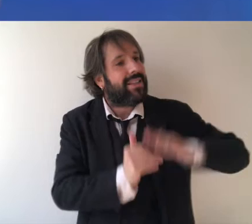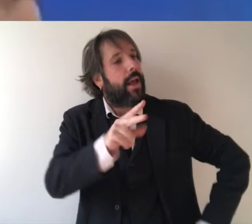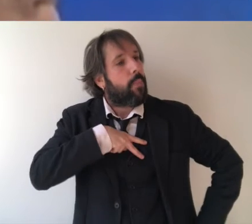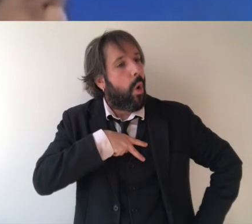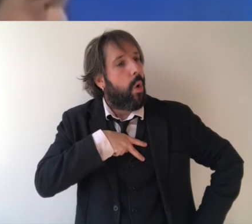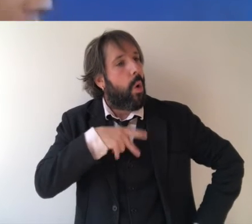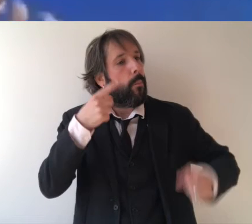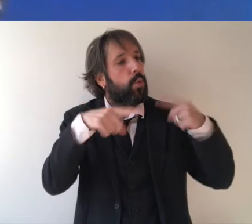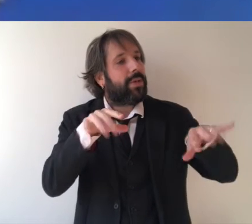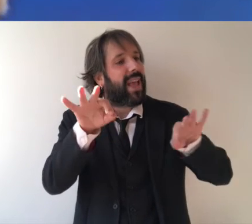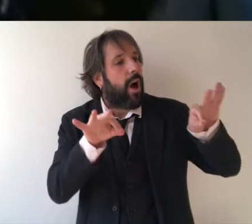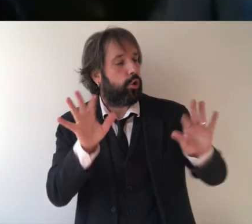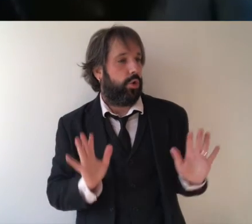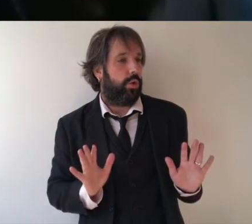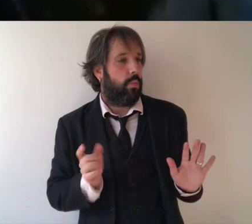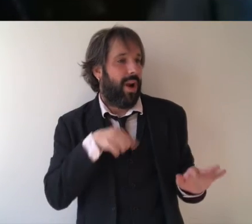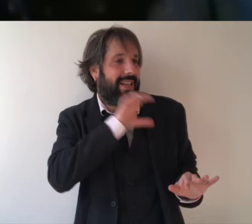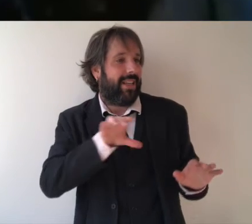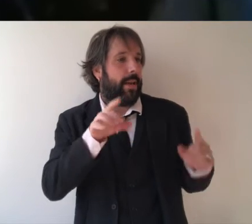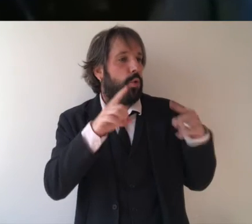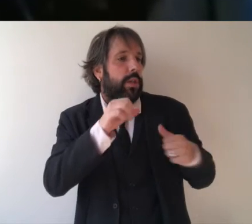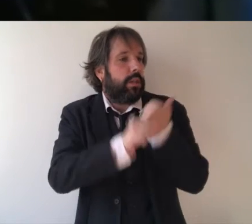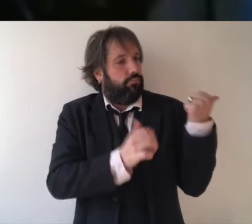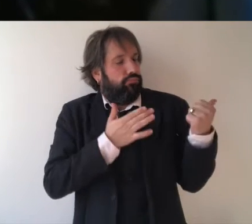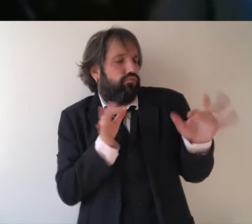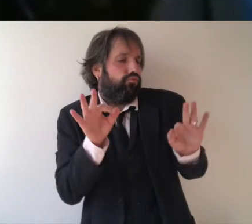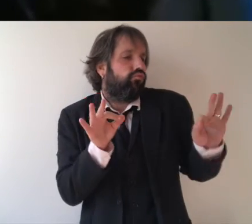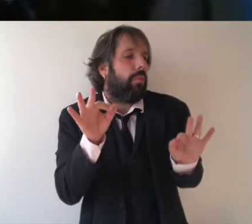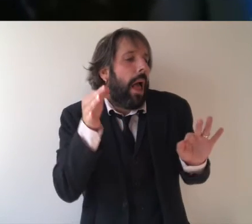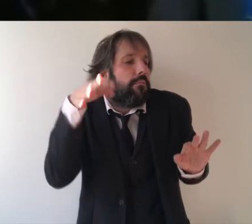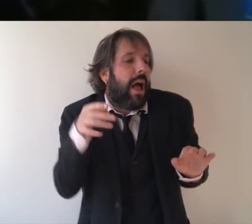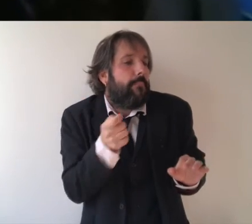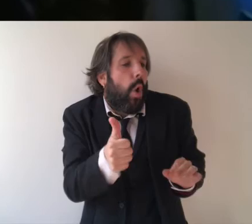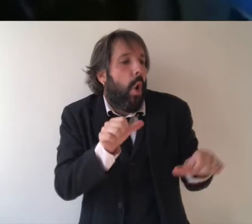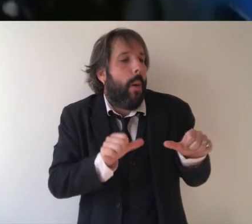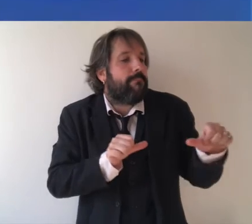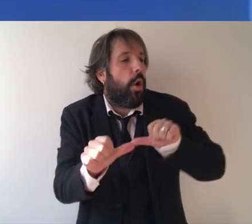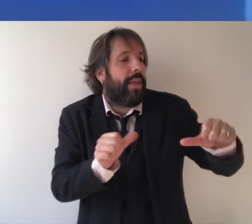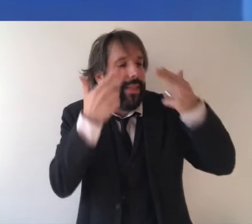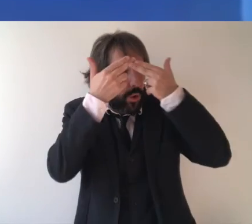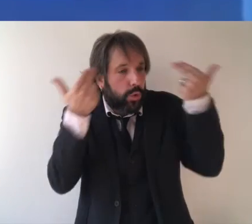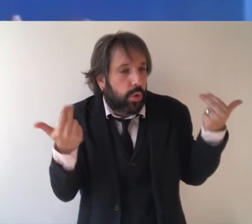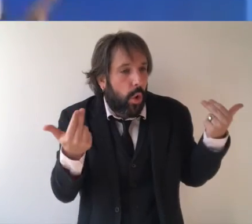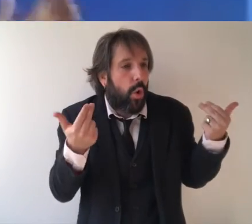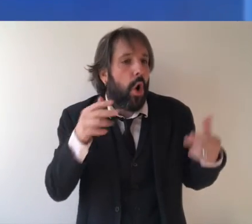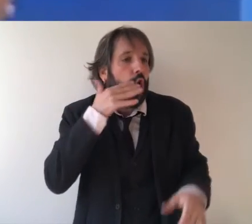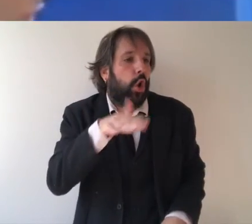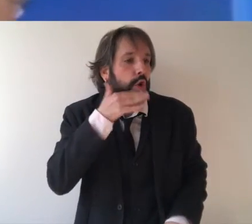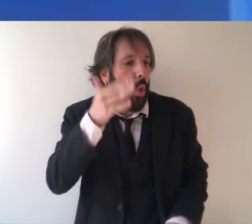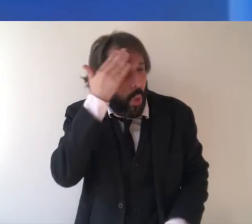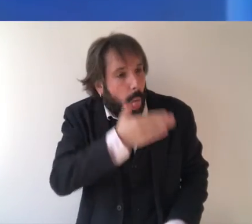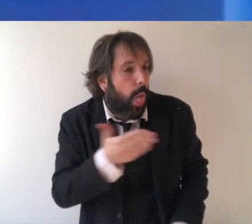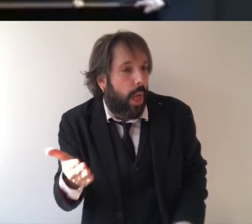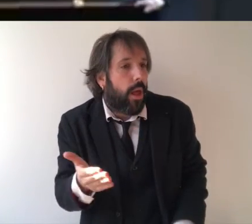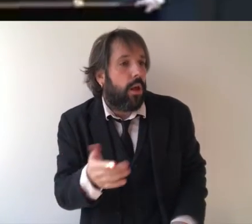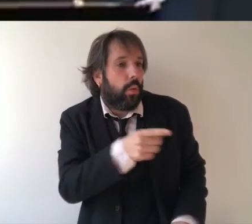métier, François, d'arranger la musique. J'essayais de l'arranger un peu à ma sauce, j'essayais de redonner un petit peu de modernité à cette introduction d'un morceau qu'on connaît très